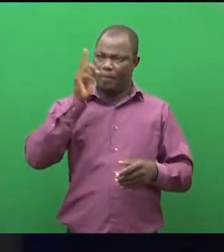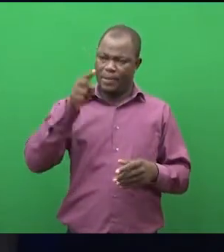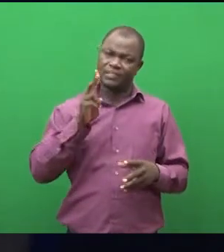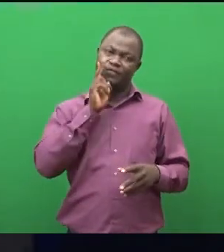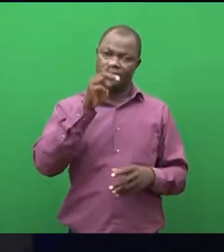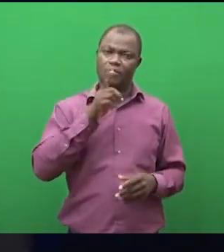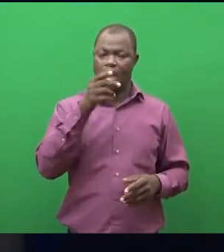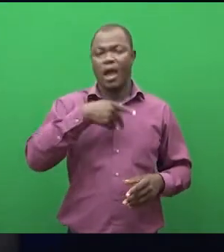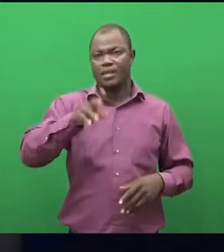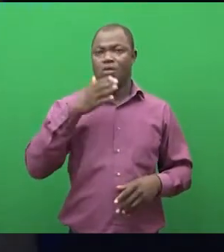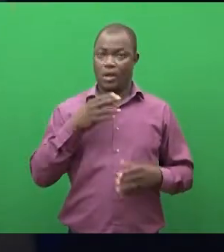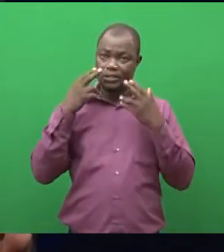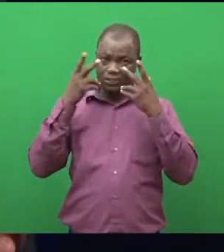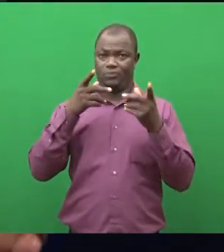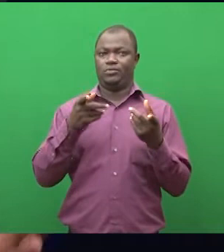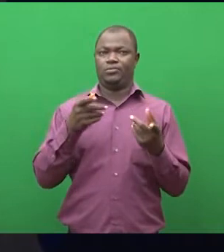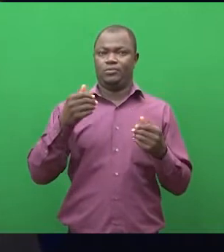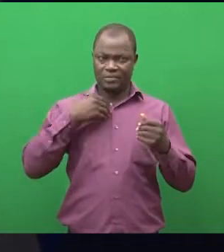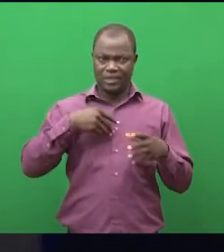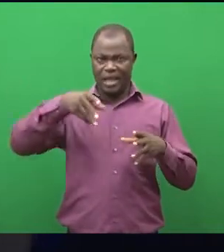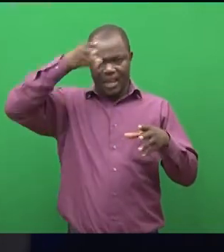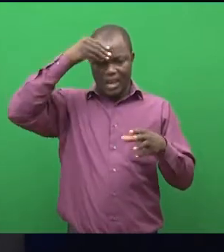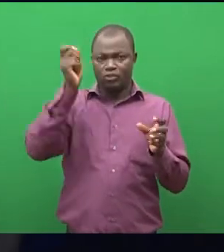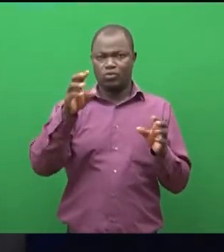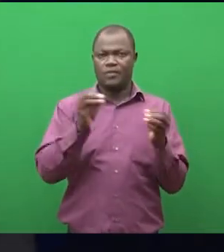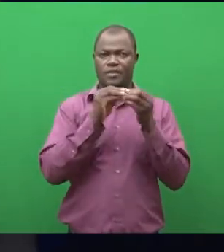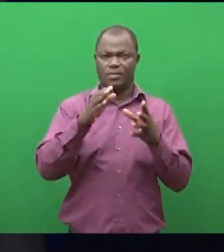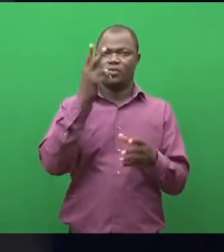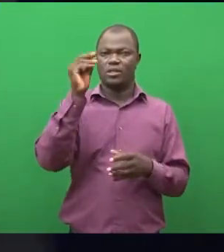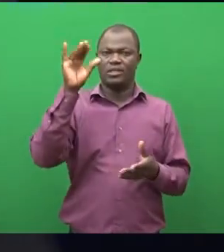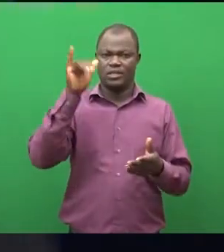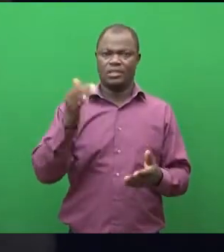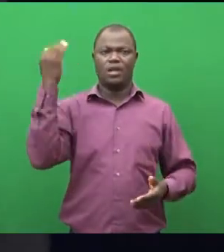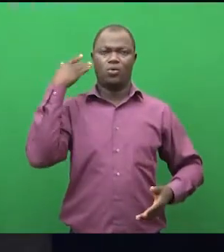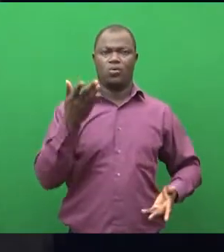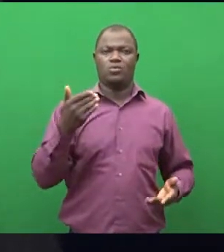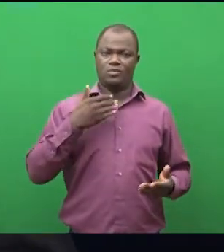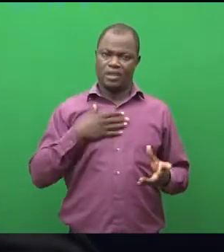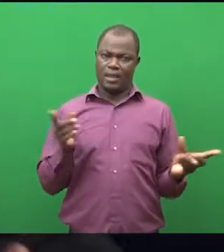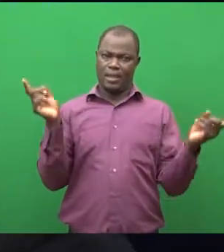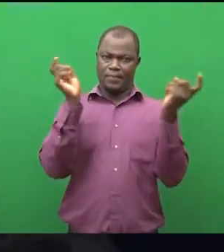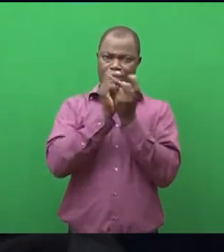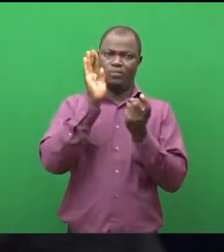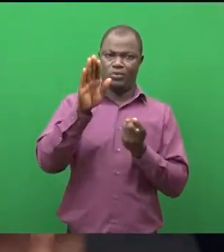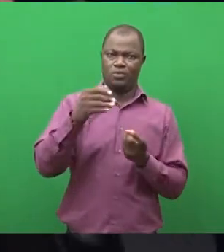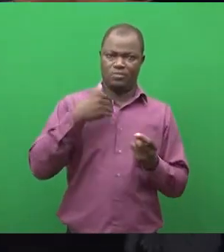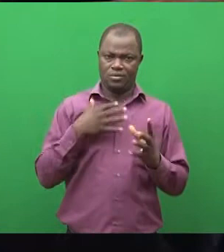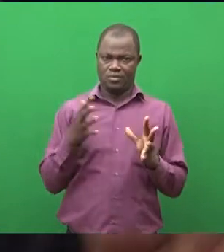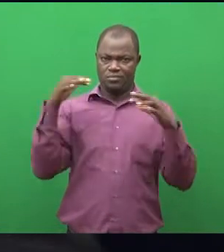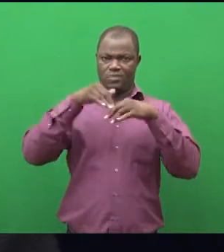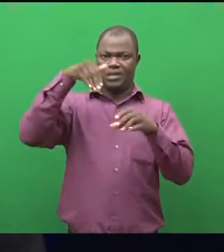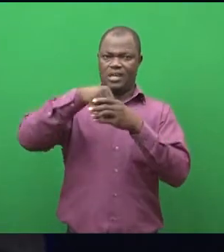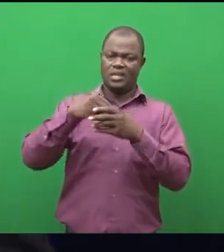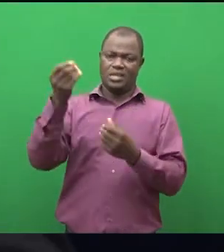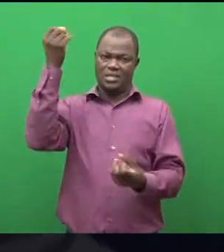Vamwe vanongotaura kuti handei timbonoonana takadzidza tese 20 years ago toda kuti timbosangana tonoungana tiri